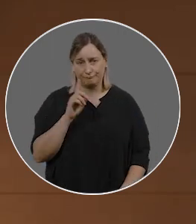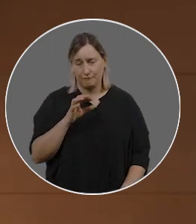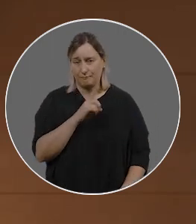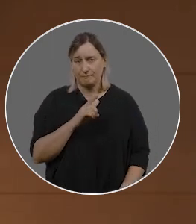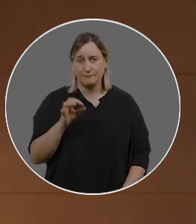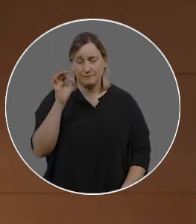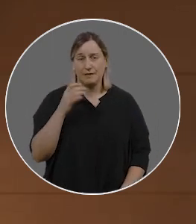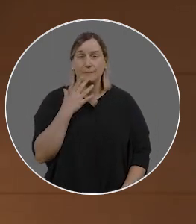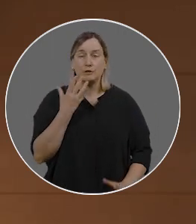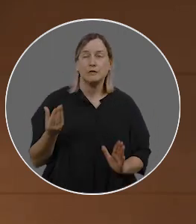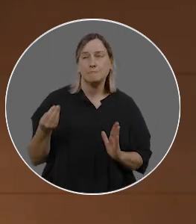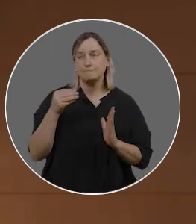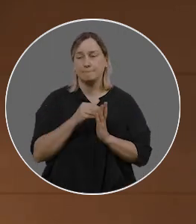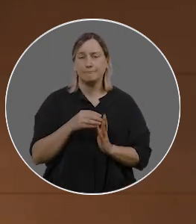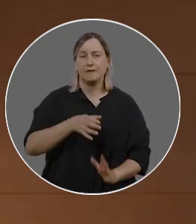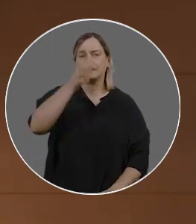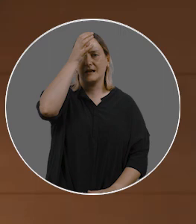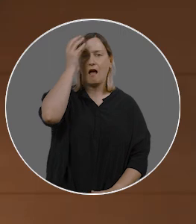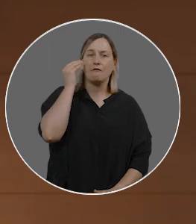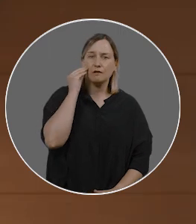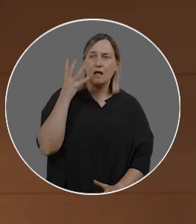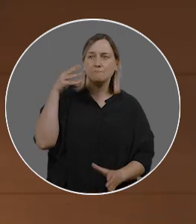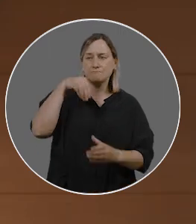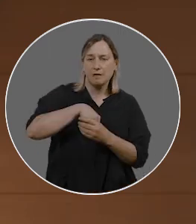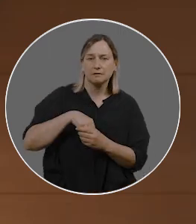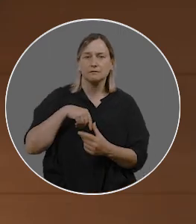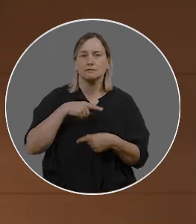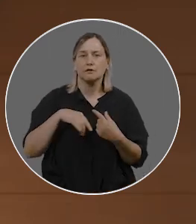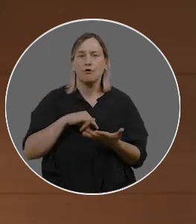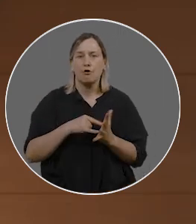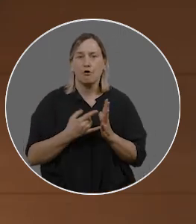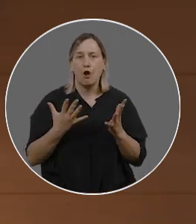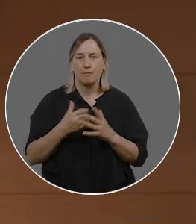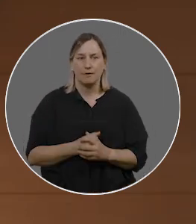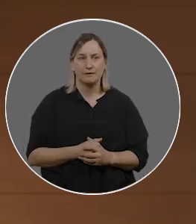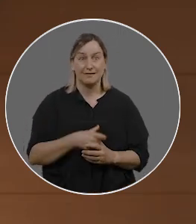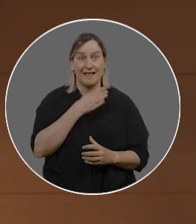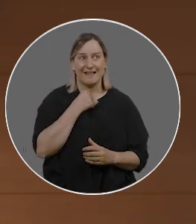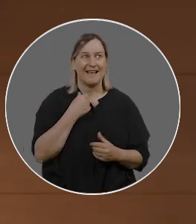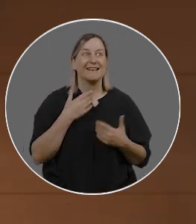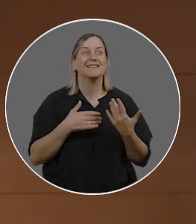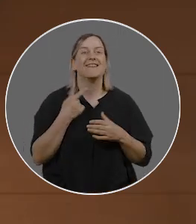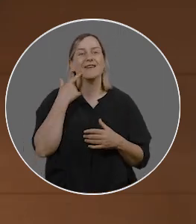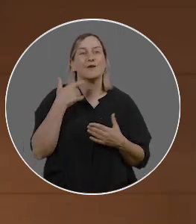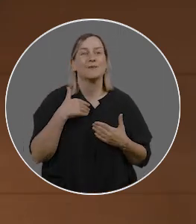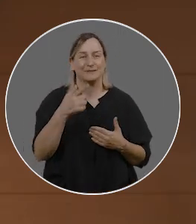si li incorporem la intel·ligència artificial? Estic desitjant que passi.